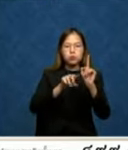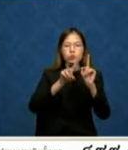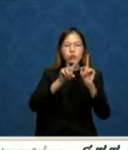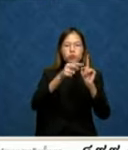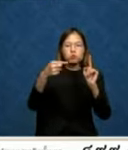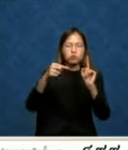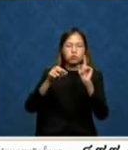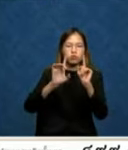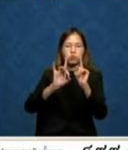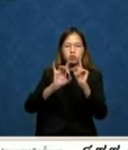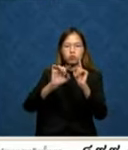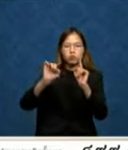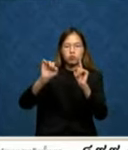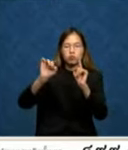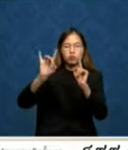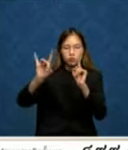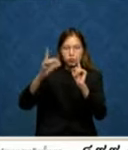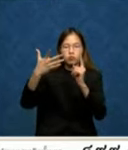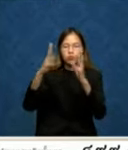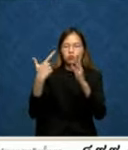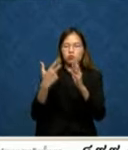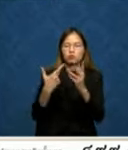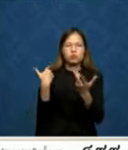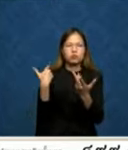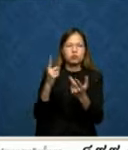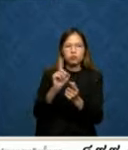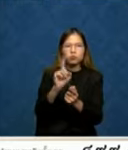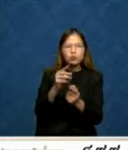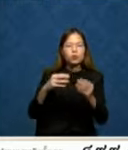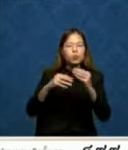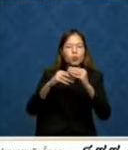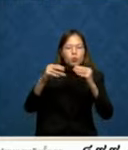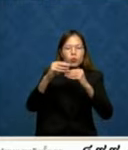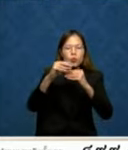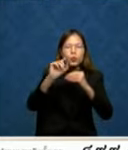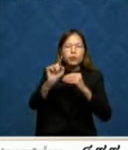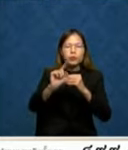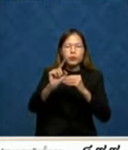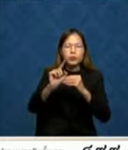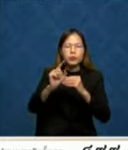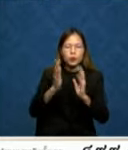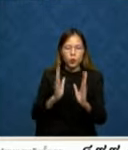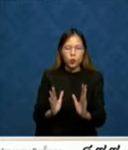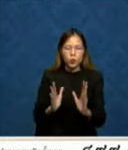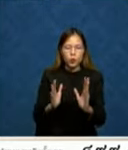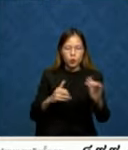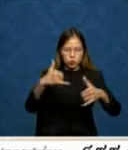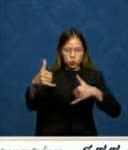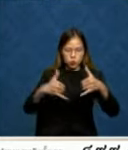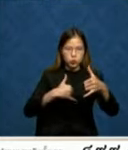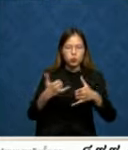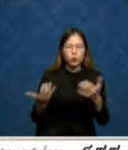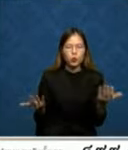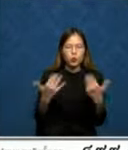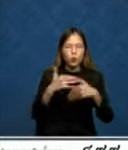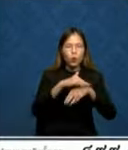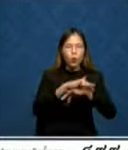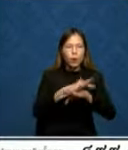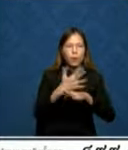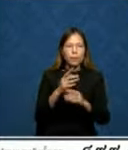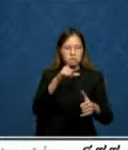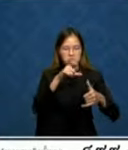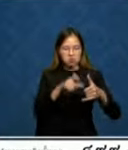นะครับขึ้นกับแหล่งที่มาเงื่อนไขของโครงการจำนวนผู้เข้าร่วมโครงการและพฤติกรรมของ